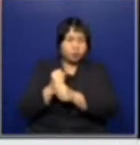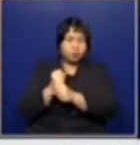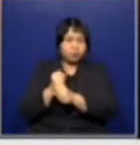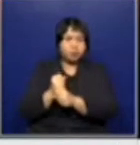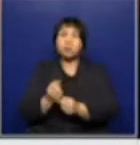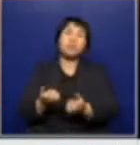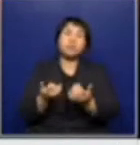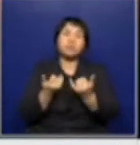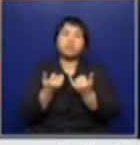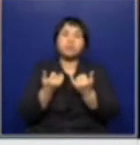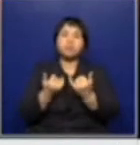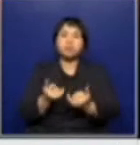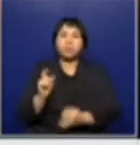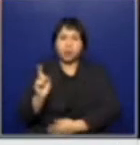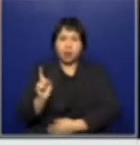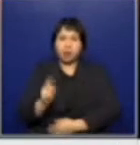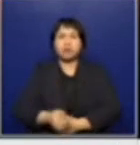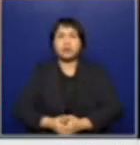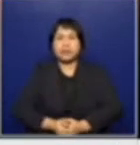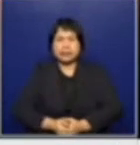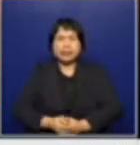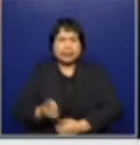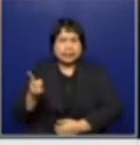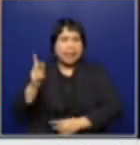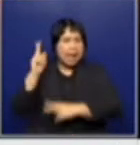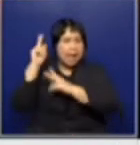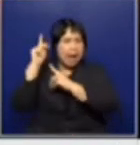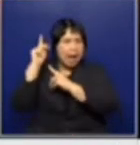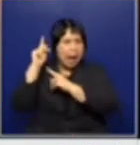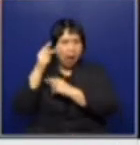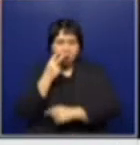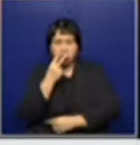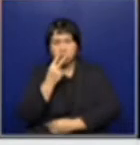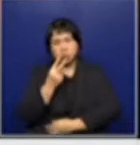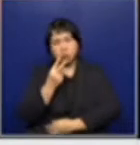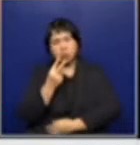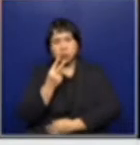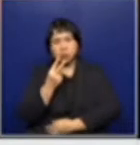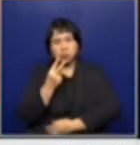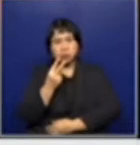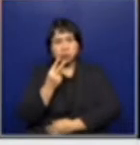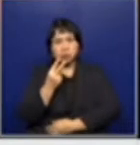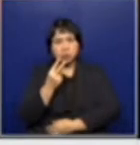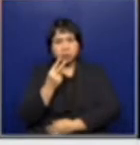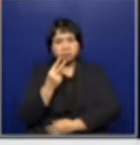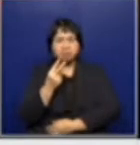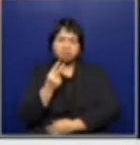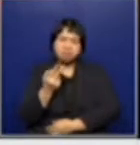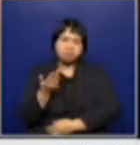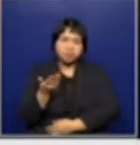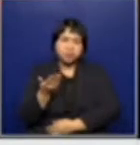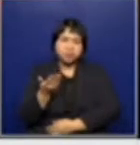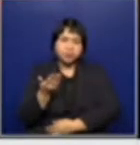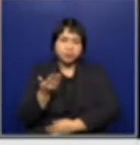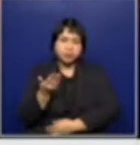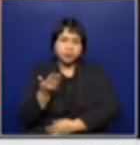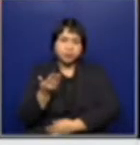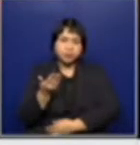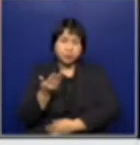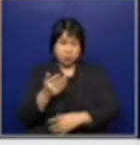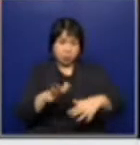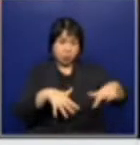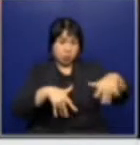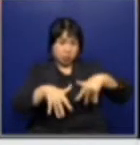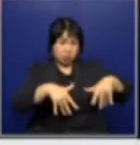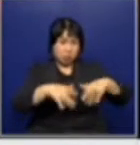ครับฟังข่าวออกมาแล้วเนี่ยสิ่งที่พี่น้องประชาชนค